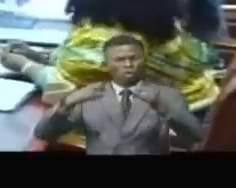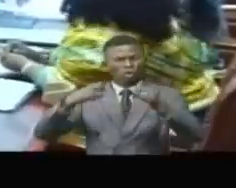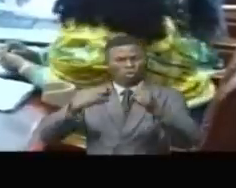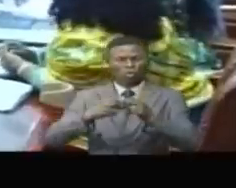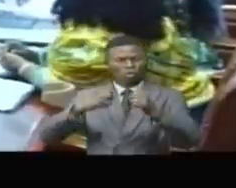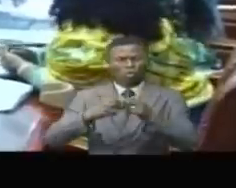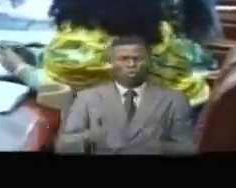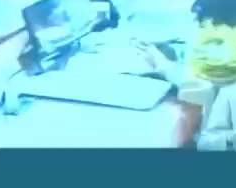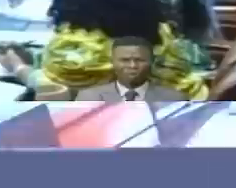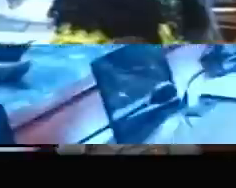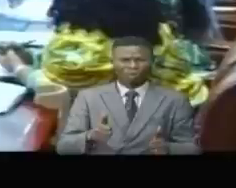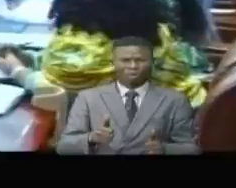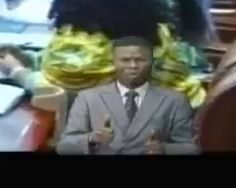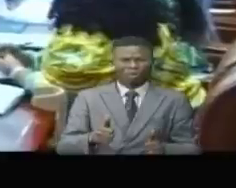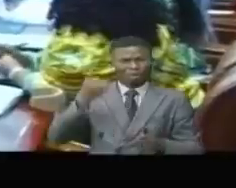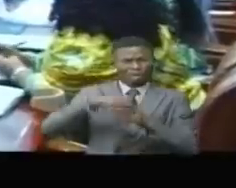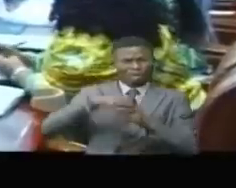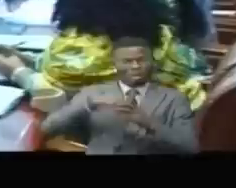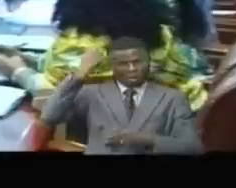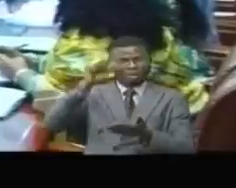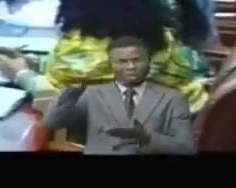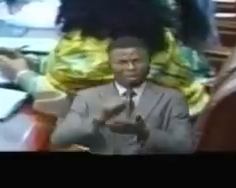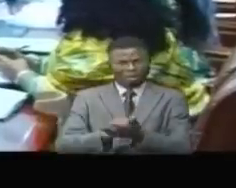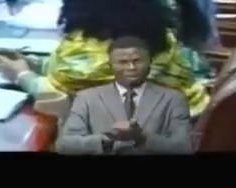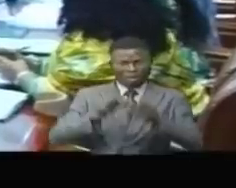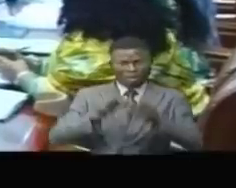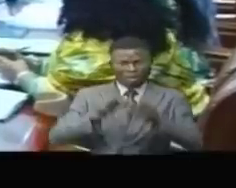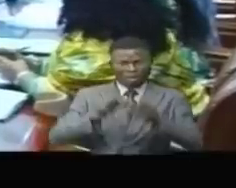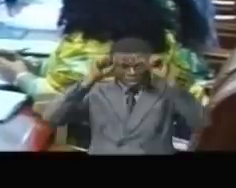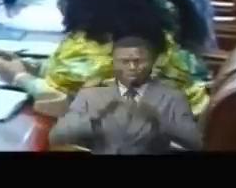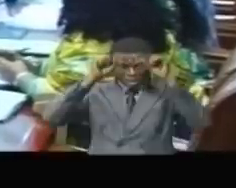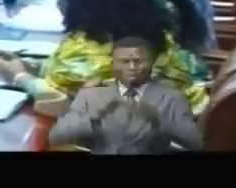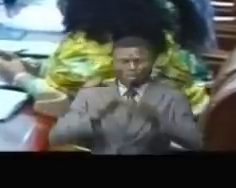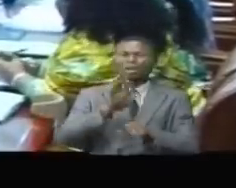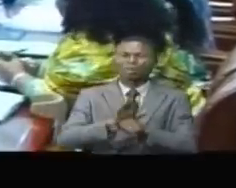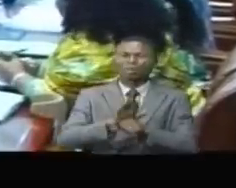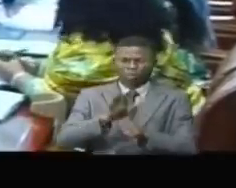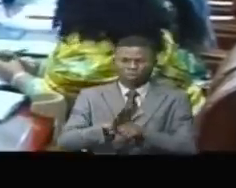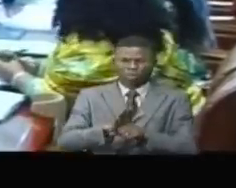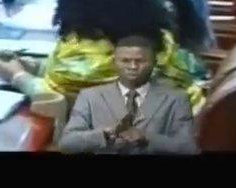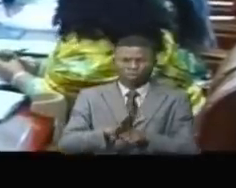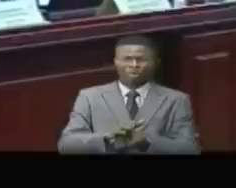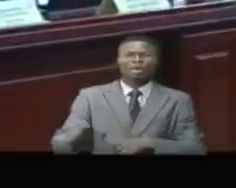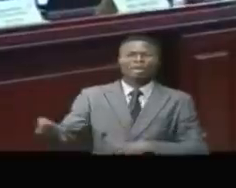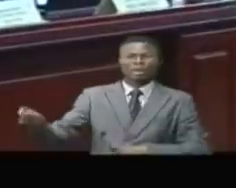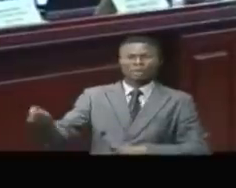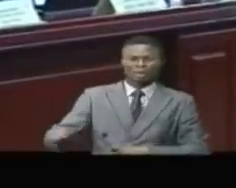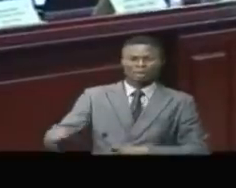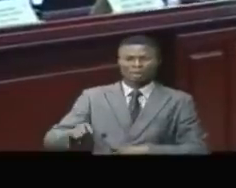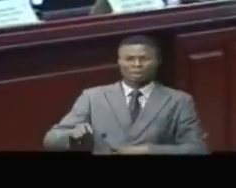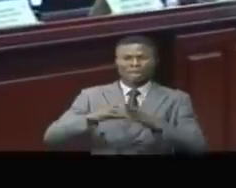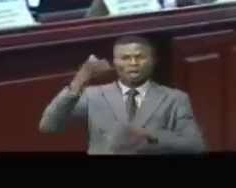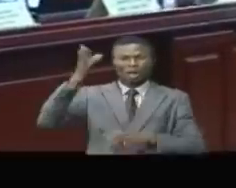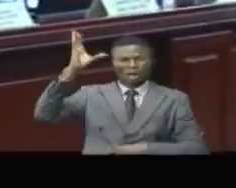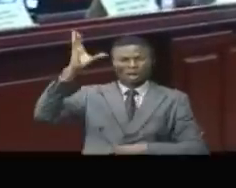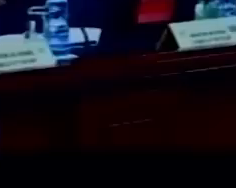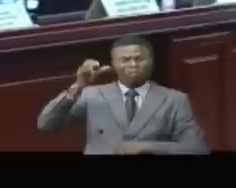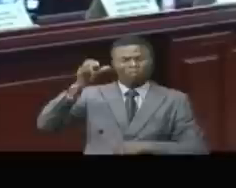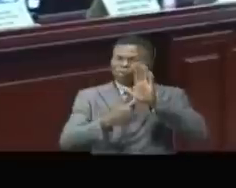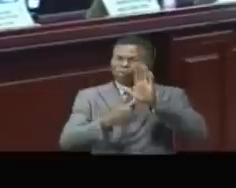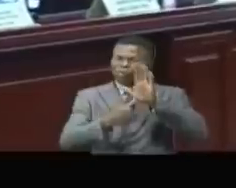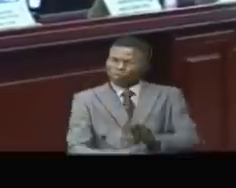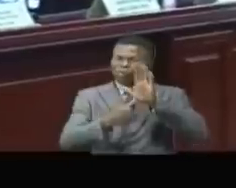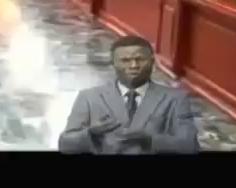notamment. Dans ces démarches, a insisté le président de la République, les territoires et localités défavorisés sont